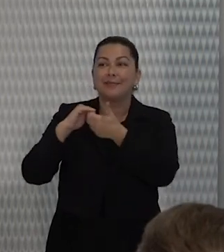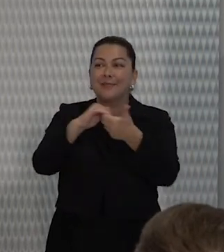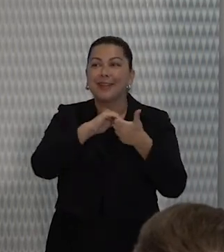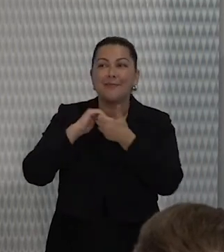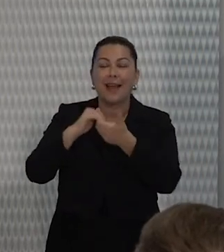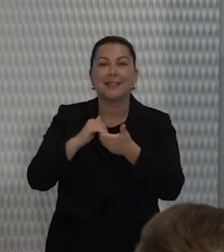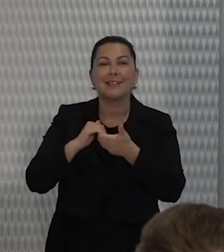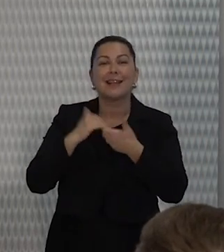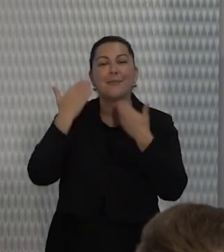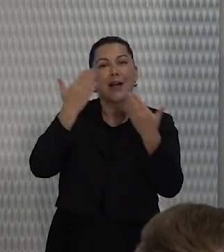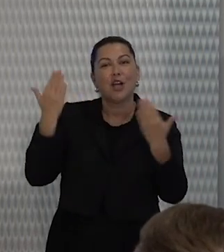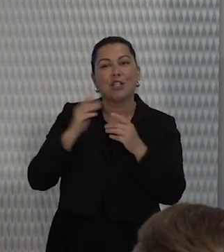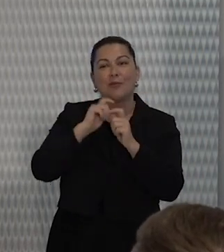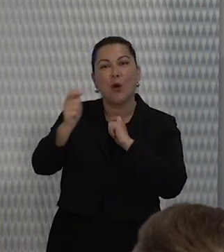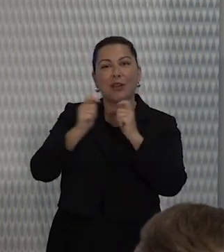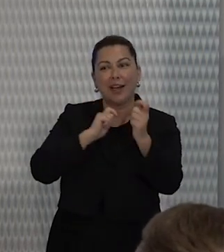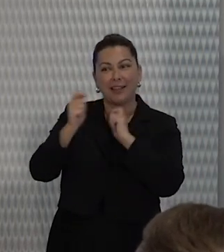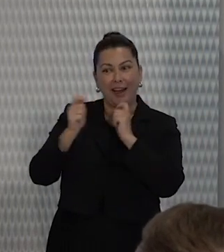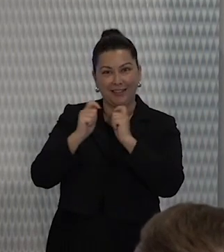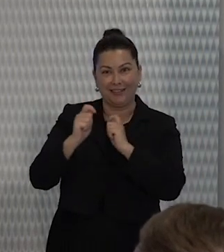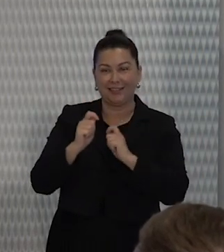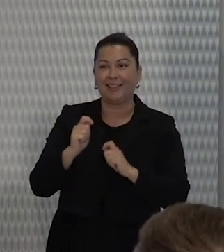den Moderator Andreas Onea.